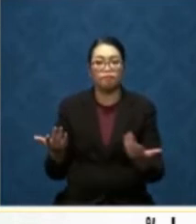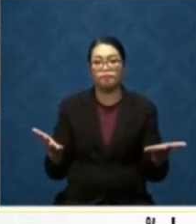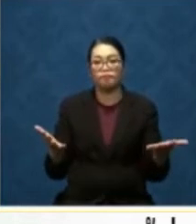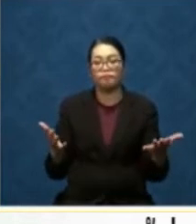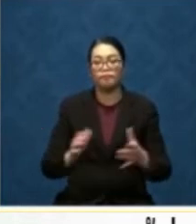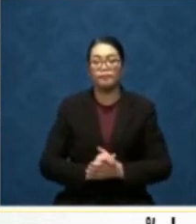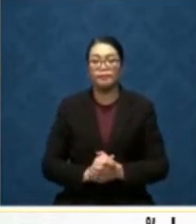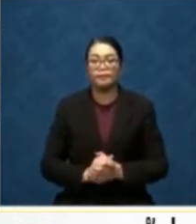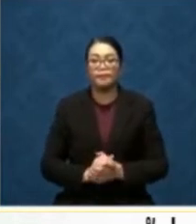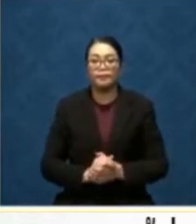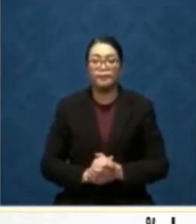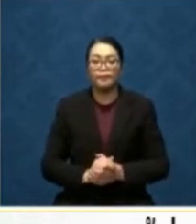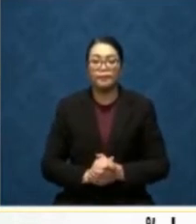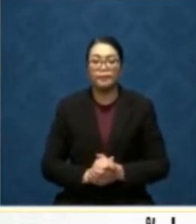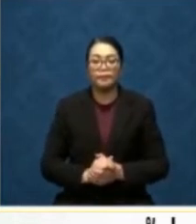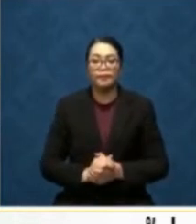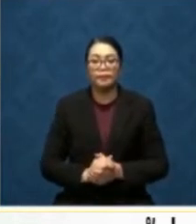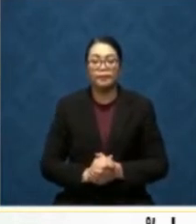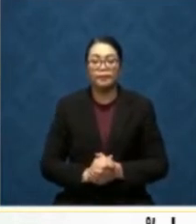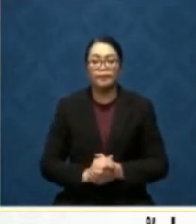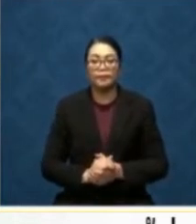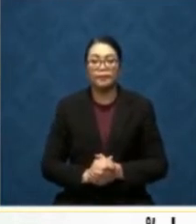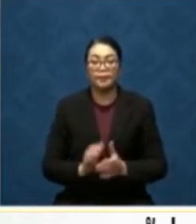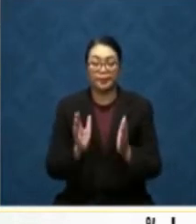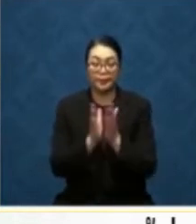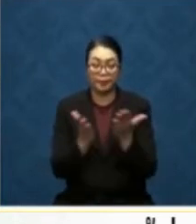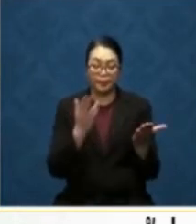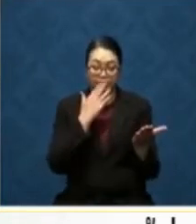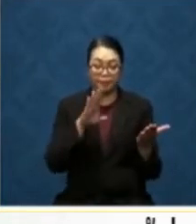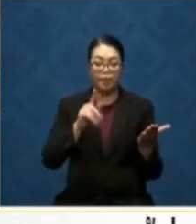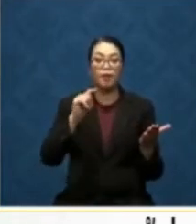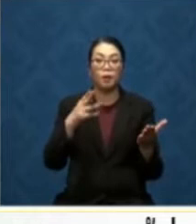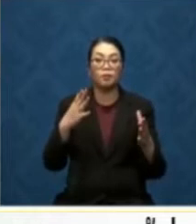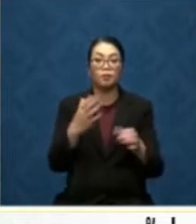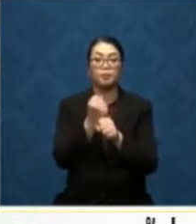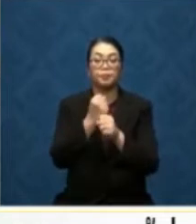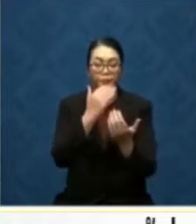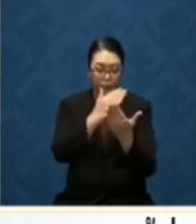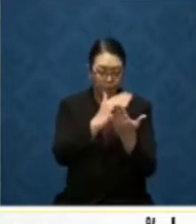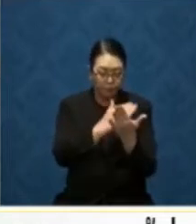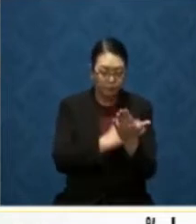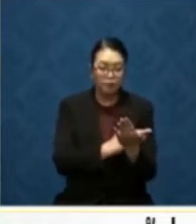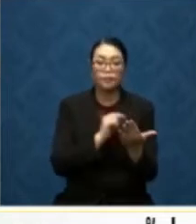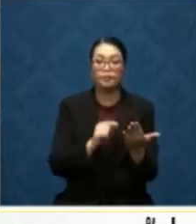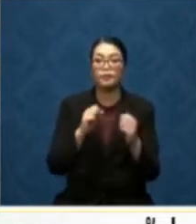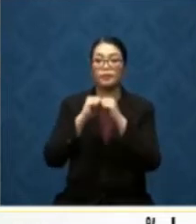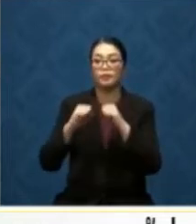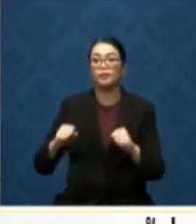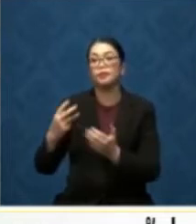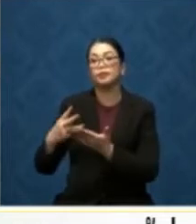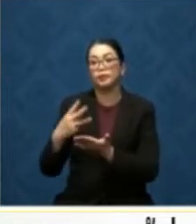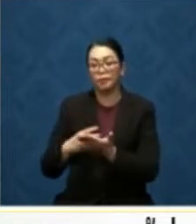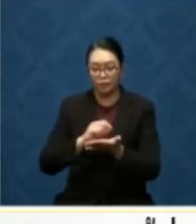แล้พอเราไปดูในบทสรุปของสำนวชาการ